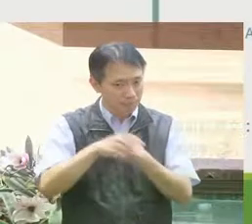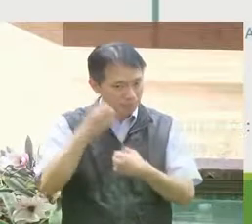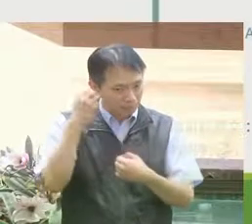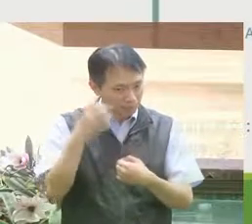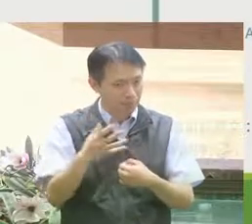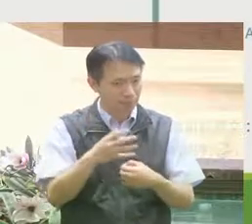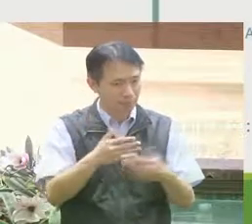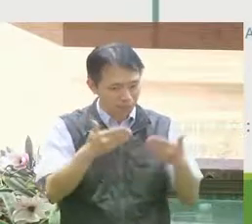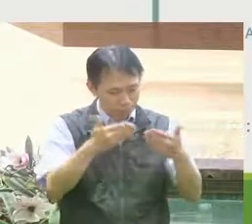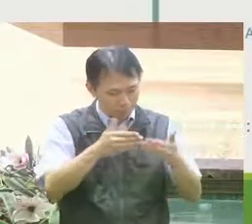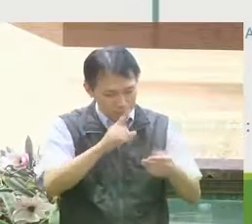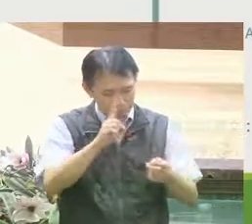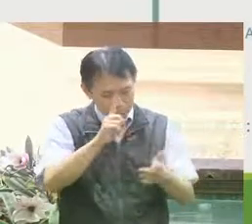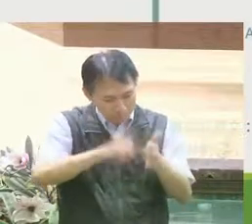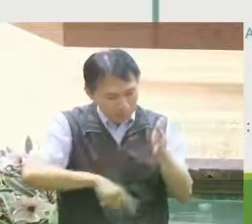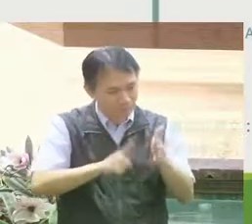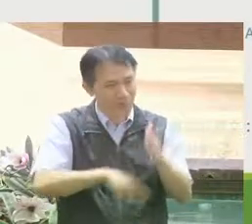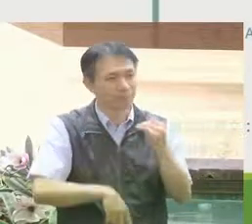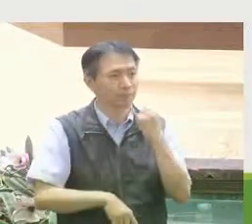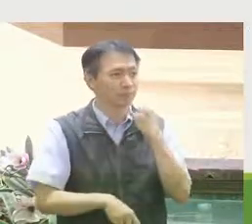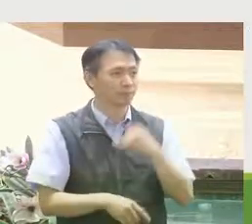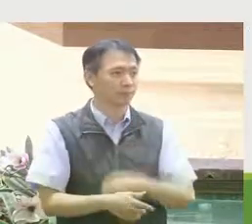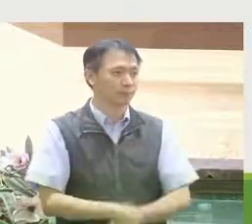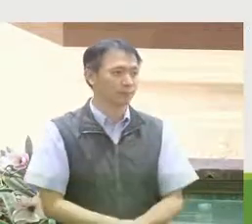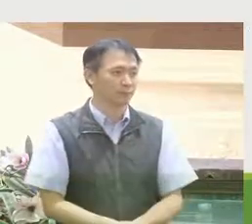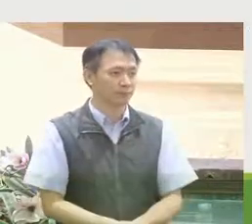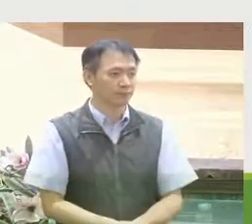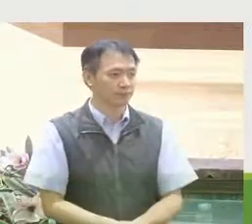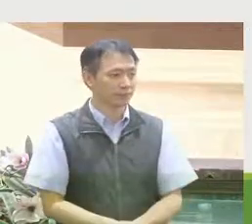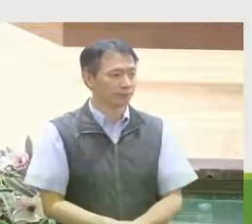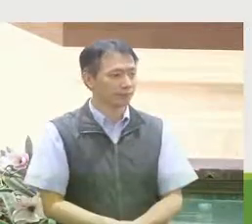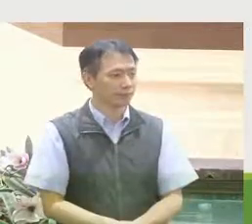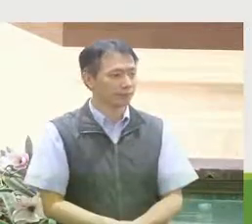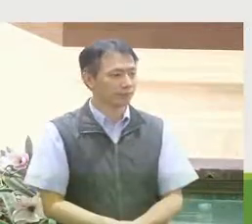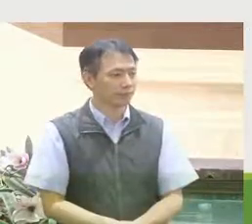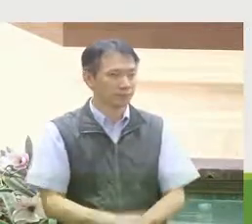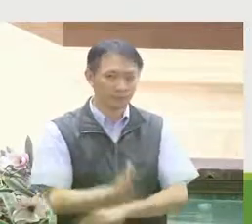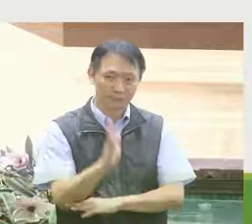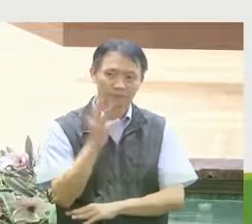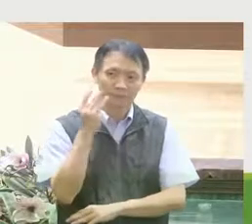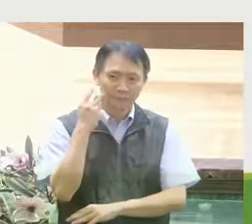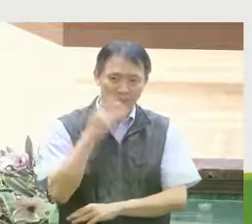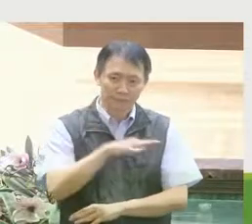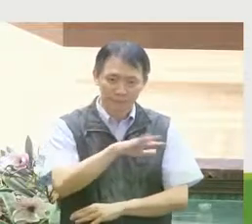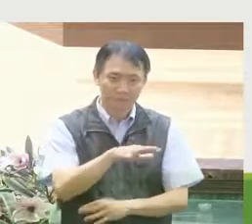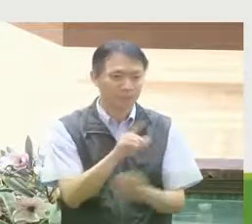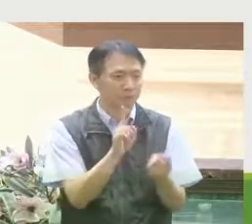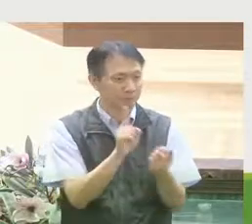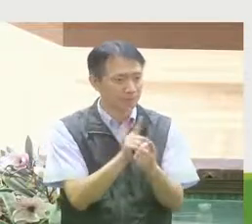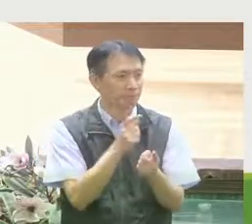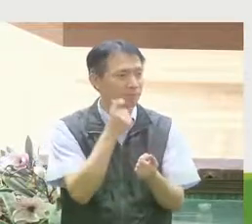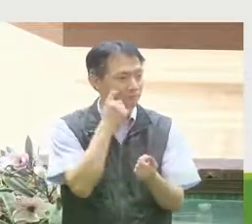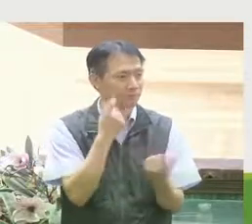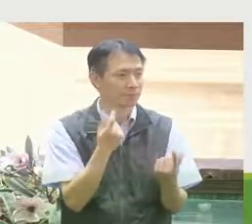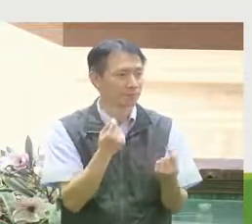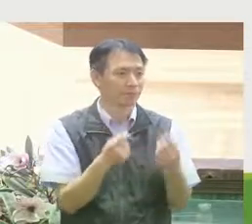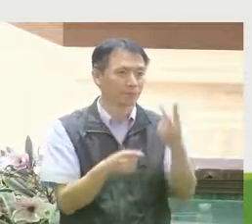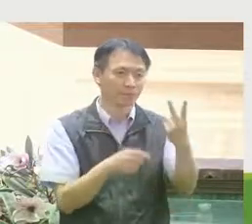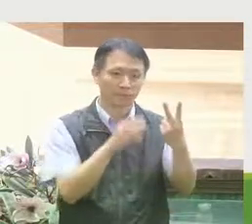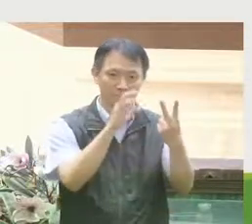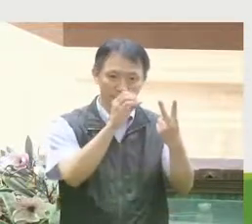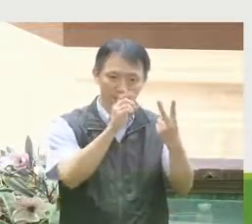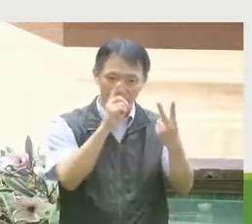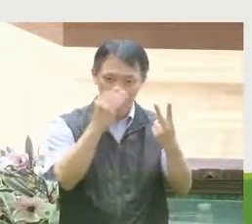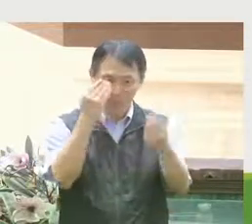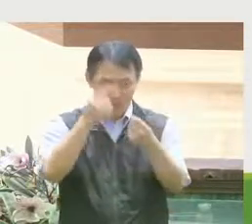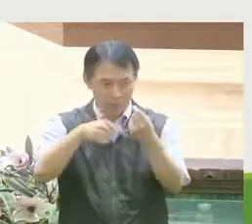认证人类操作的方法。接下来到政治层面的威胁，也是2019民间投票